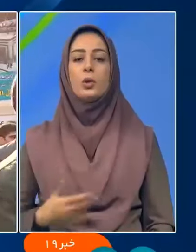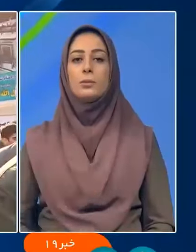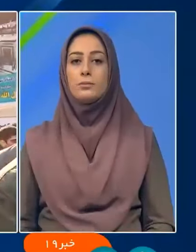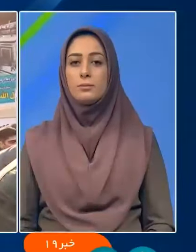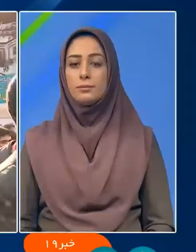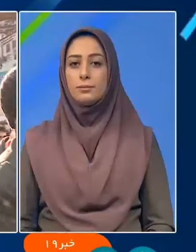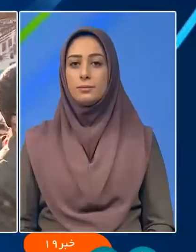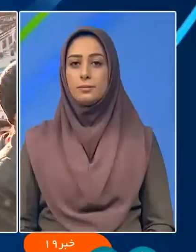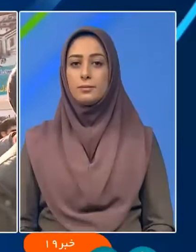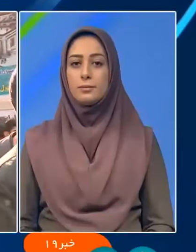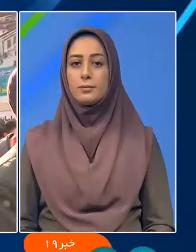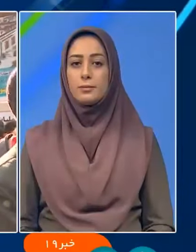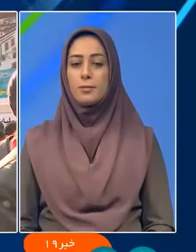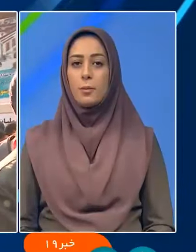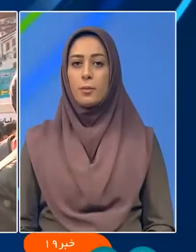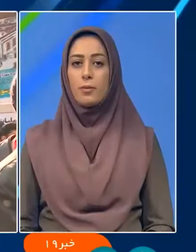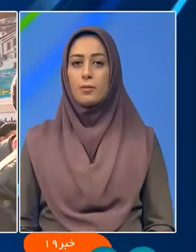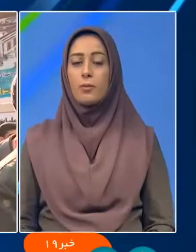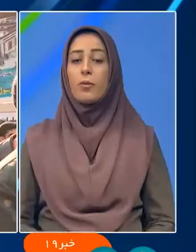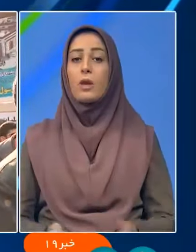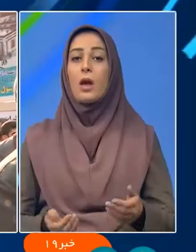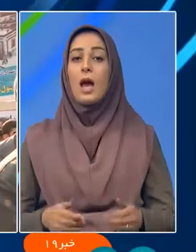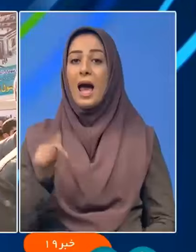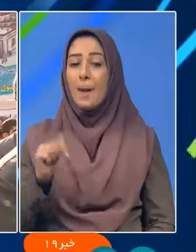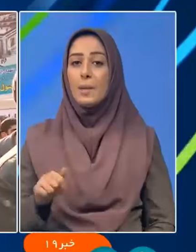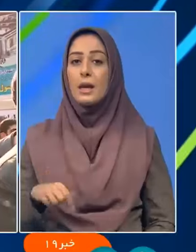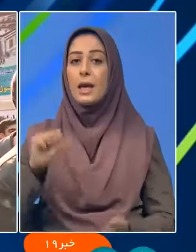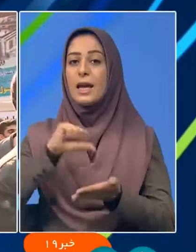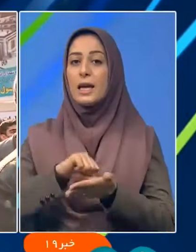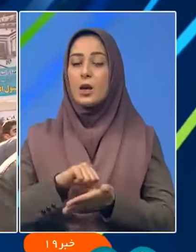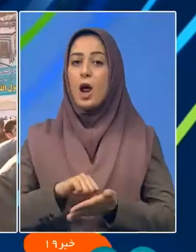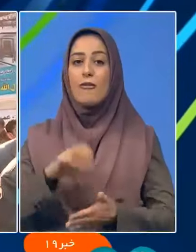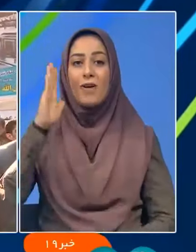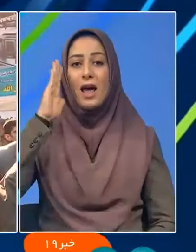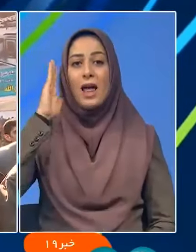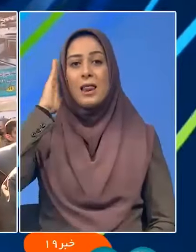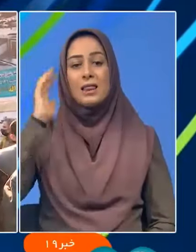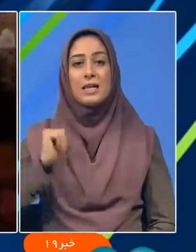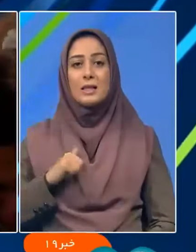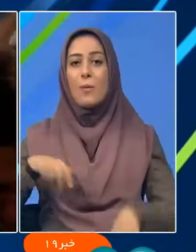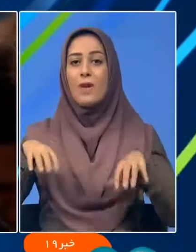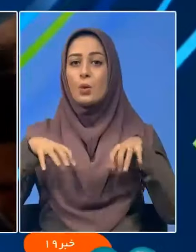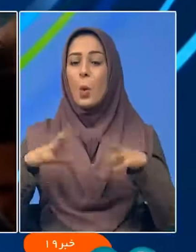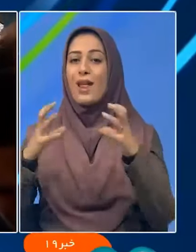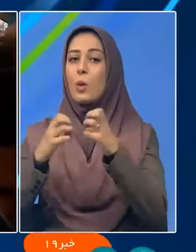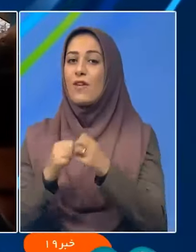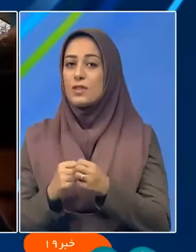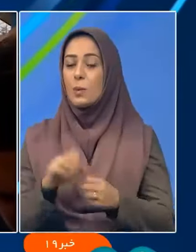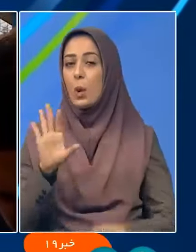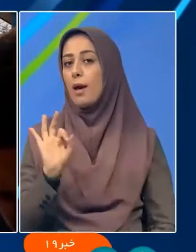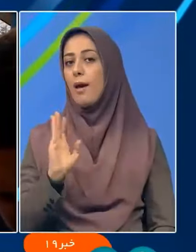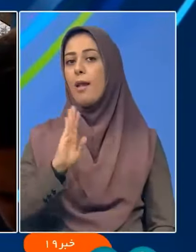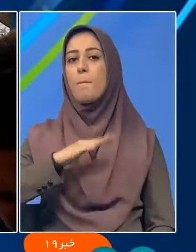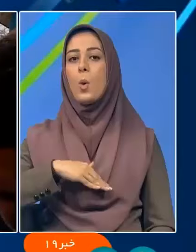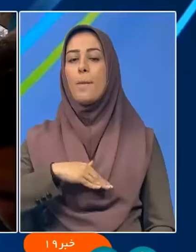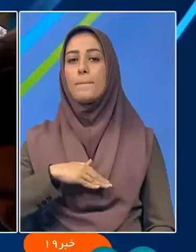که مملکت نگه داشته باشه، نظام نگه داشته باشه، دشمن نفوذ نکنه به کشورمون. واسه که برای ما مسیر باشن، واسه که